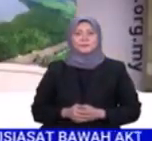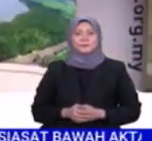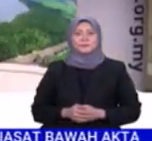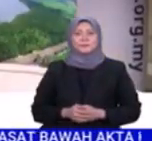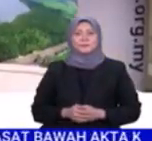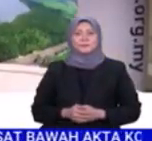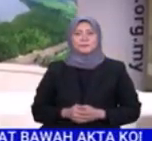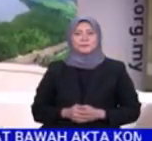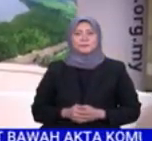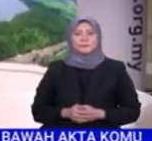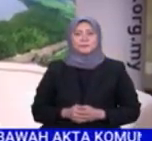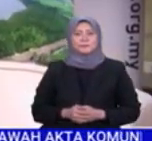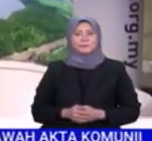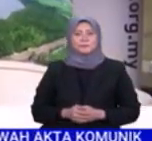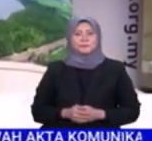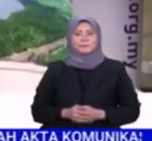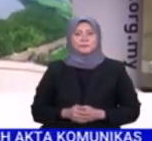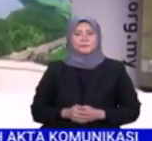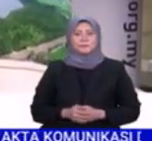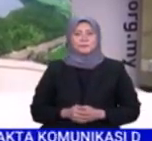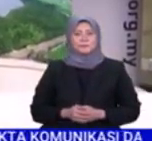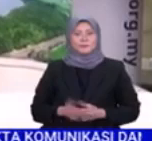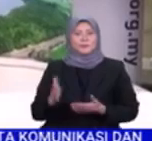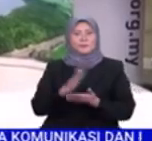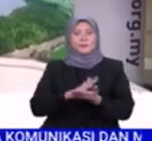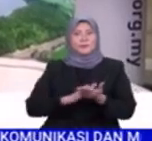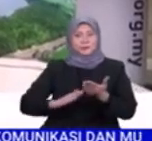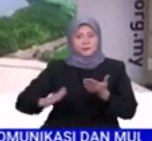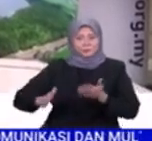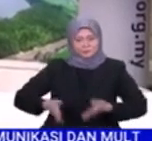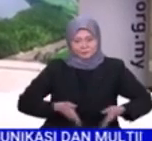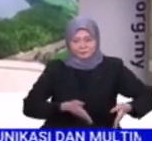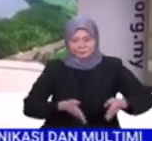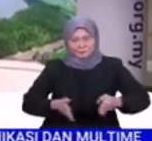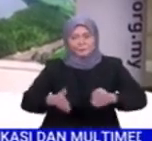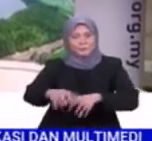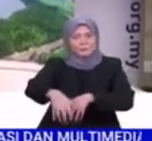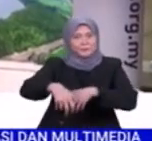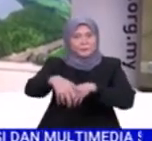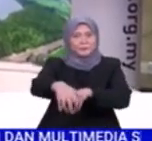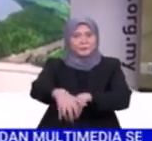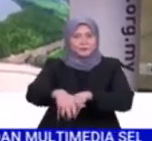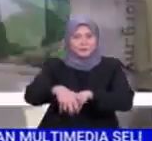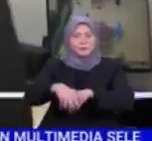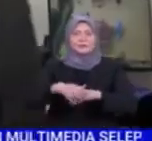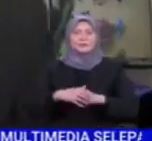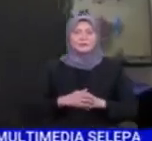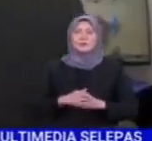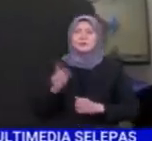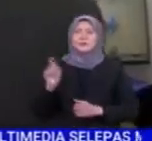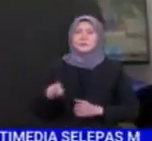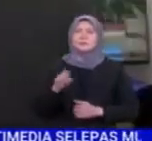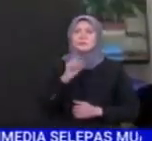Dan kita dari bahagian pengairan dan saliran pertanian, kita memastikanlah dia punya